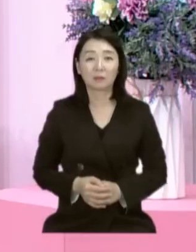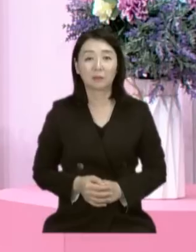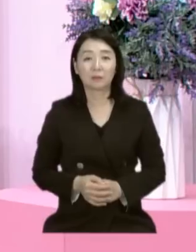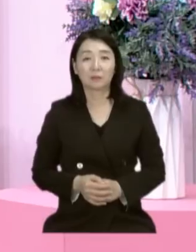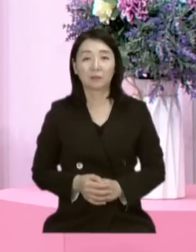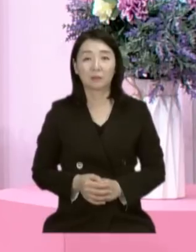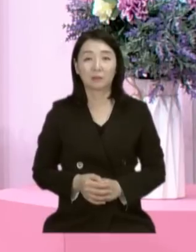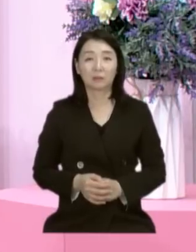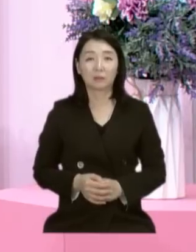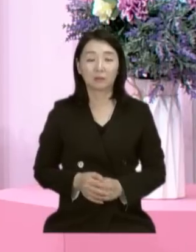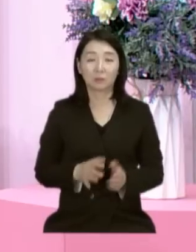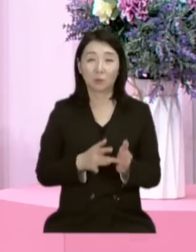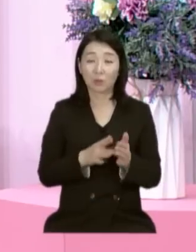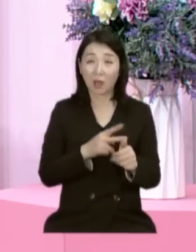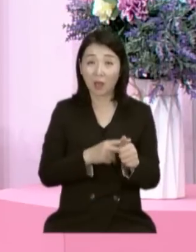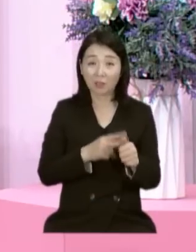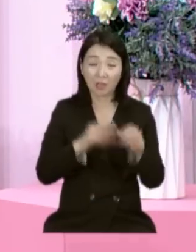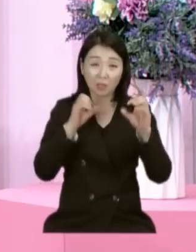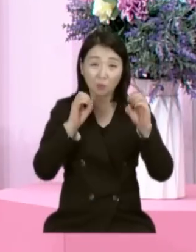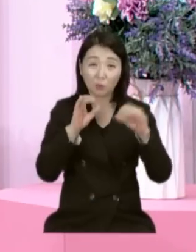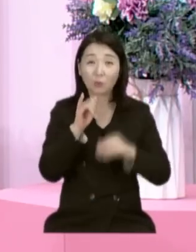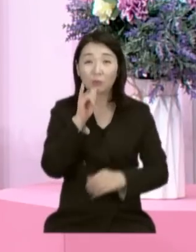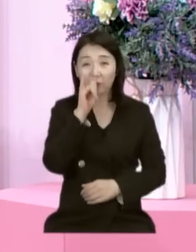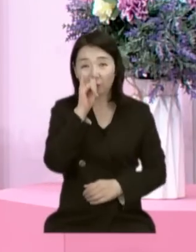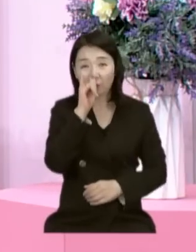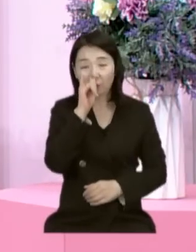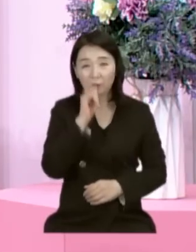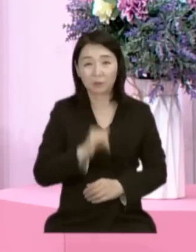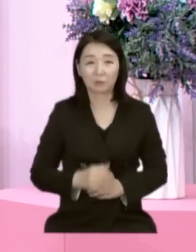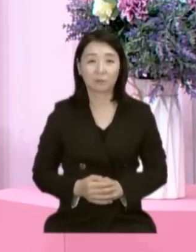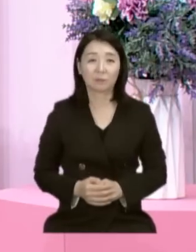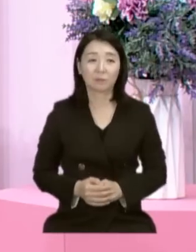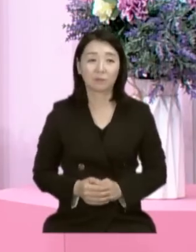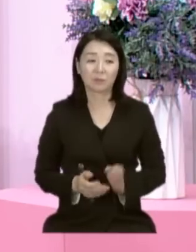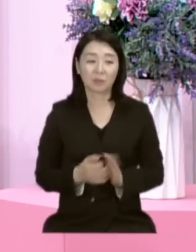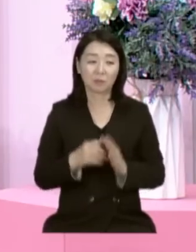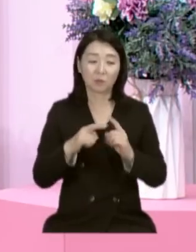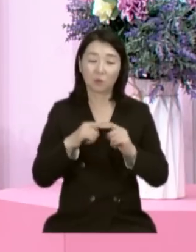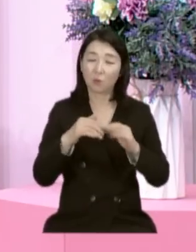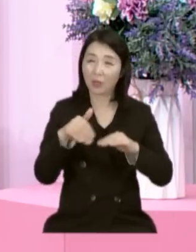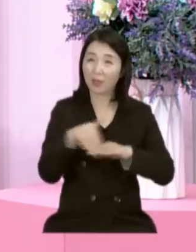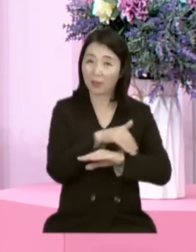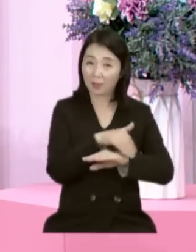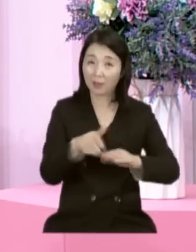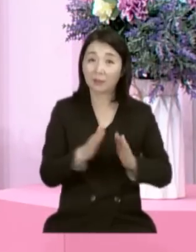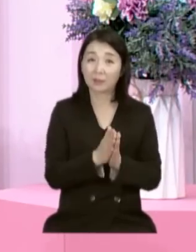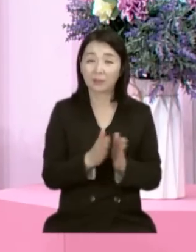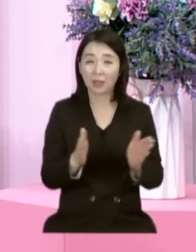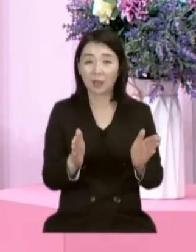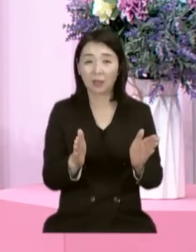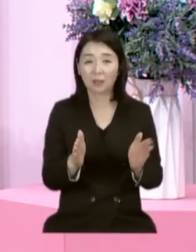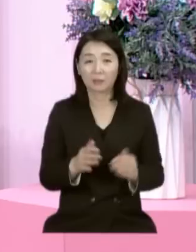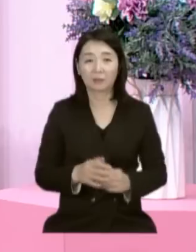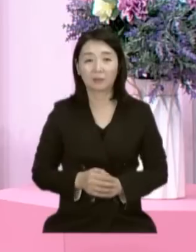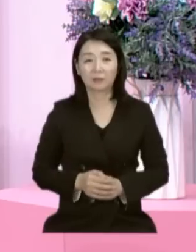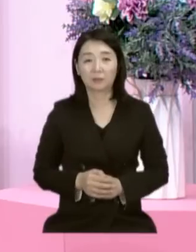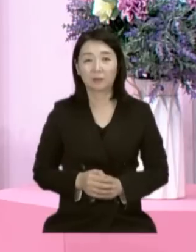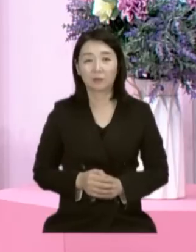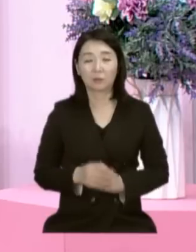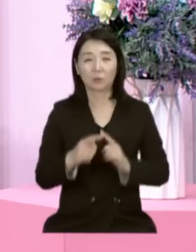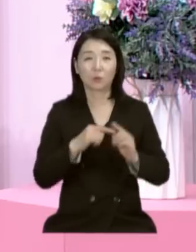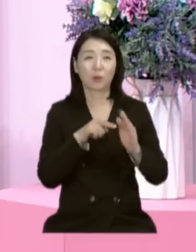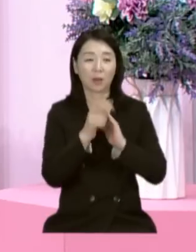그 약사가 이제 전도도 하는 시기고 이렇게 해서 아마 교회를 나가시게 되고 네. 이제 한동안